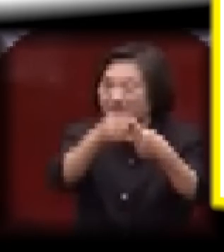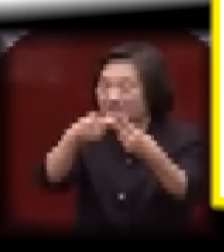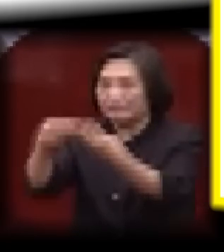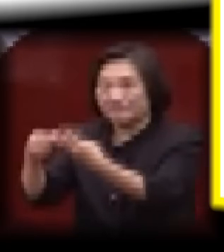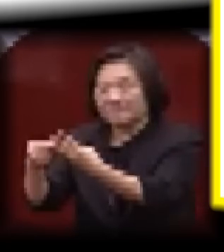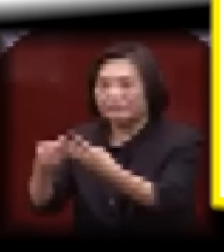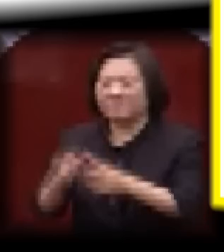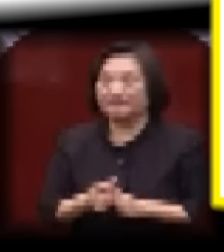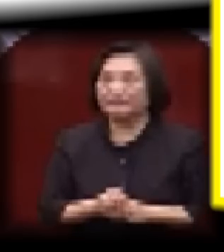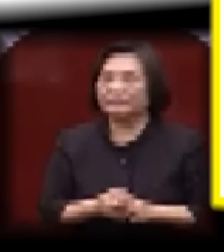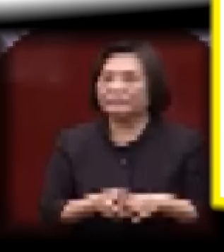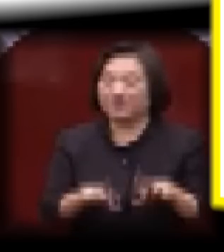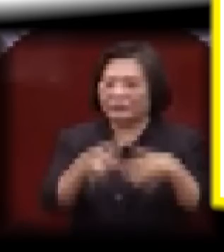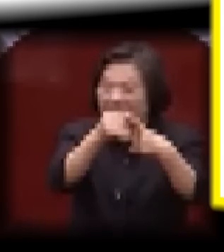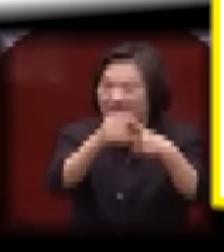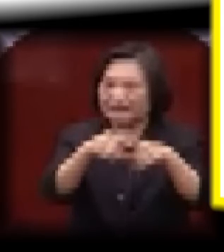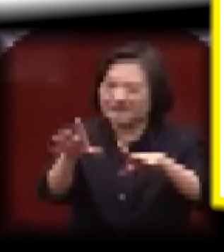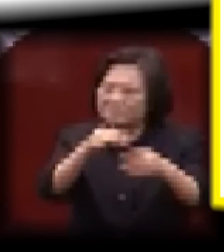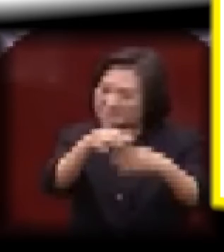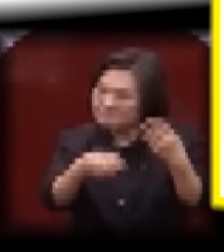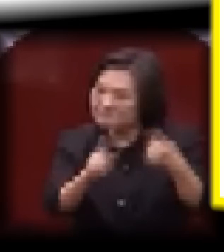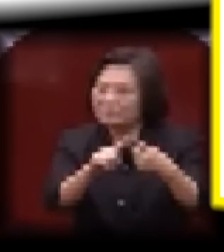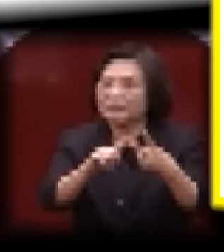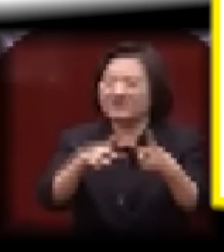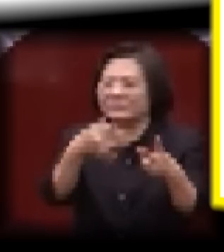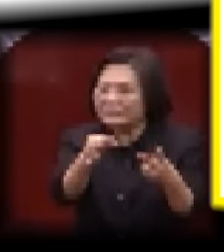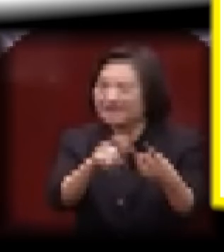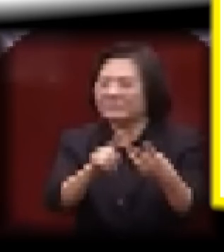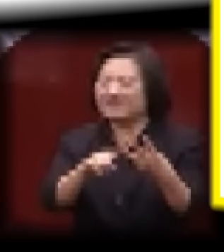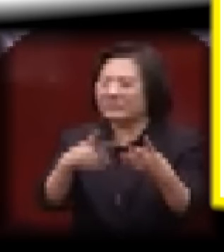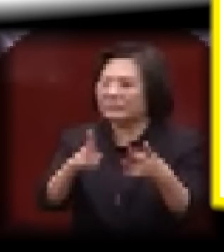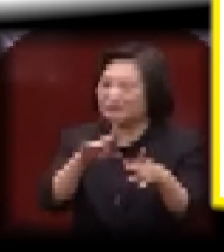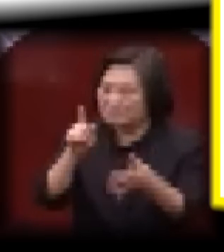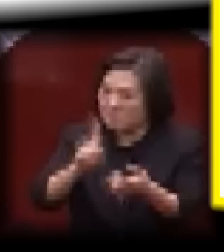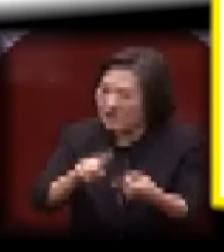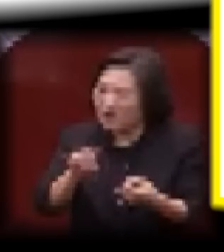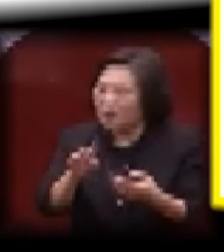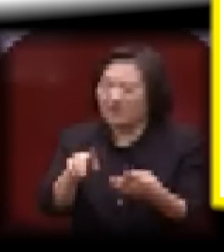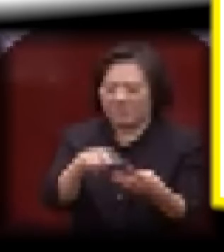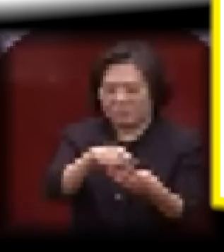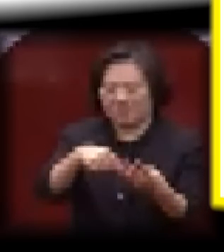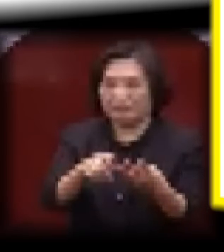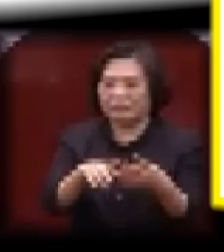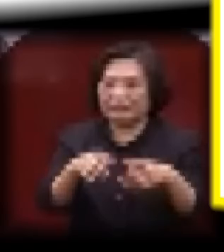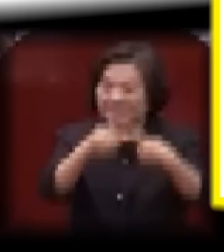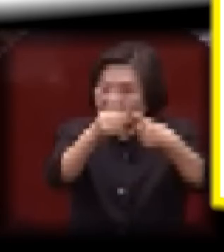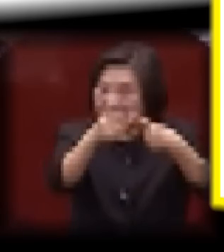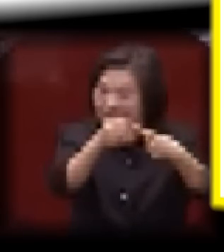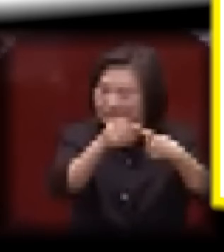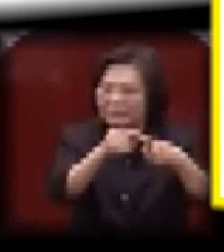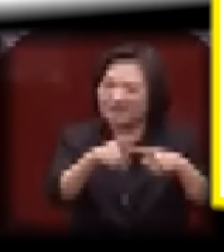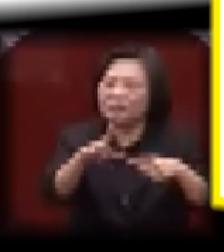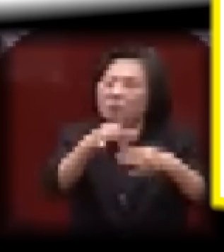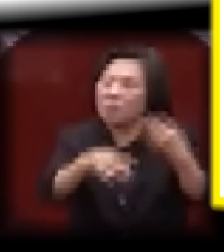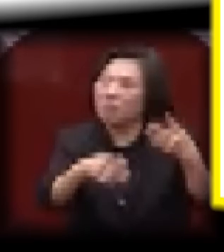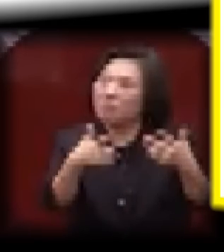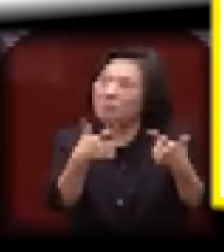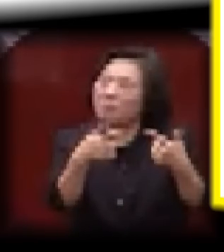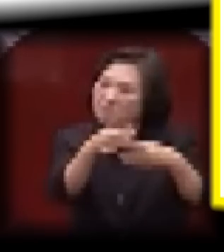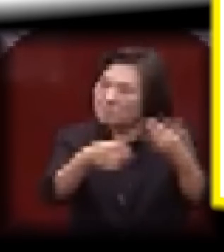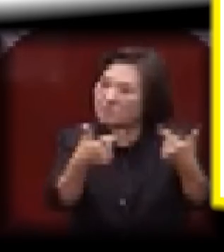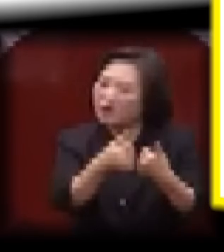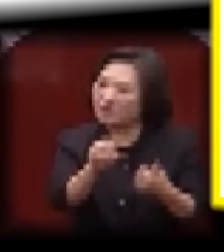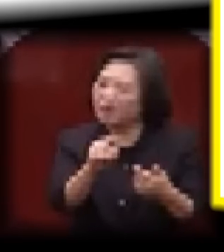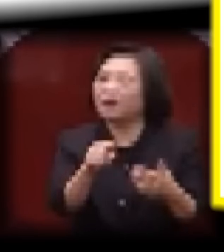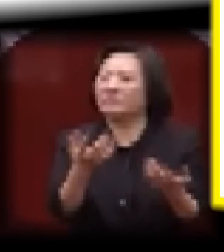是资格标、规格标跟价格标。那事实上资格标只是说让有资格人先进来，所以这个